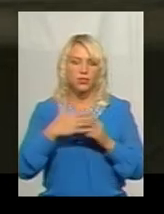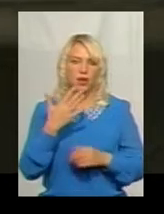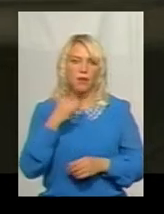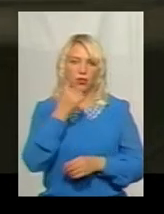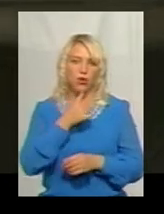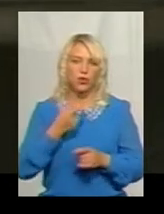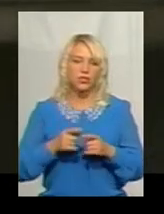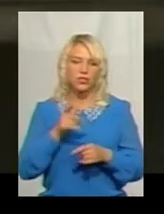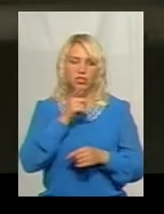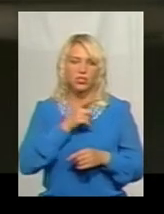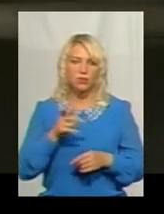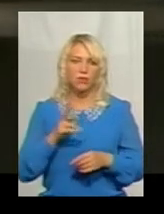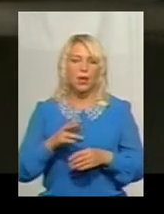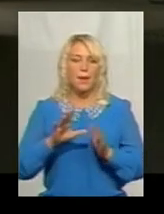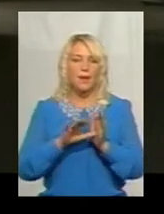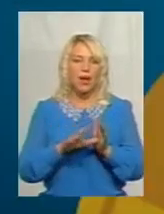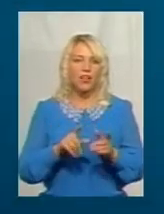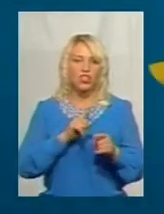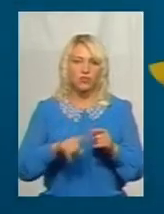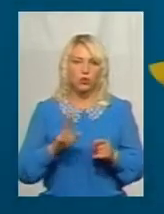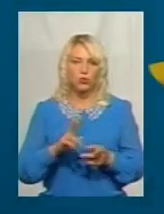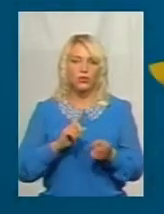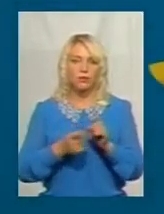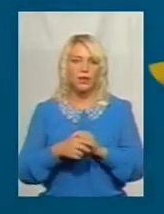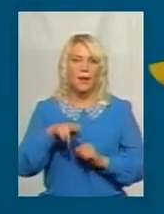швидкої мають замінити парамедики і медтехніки.